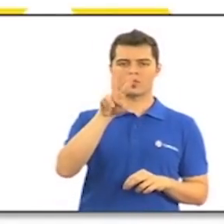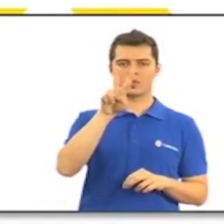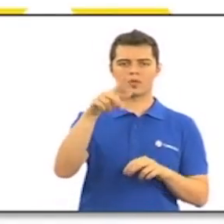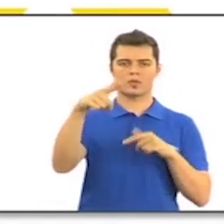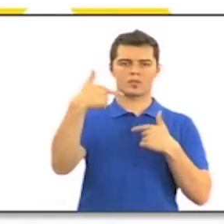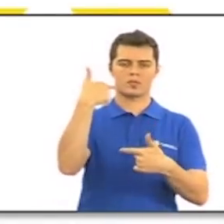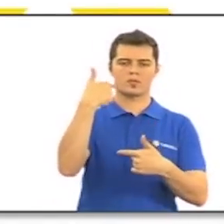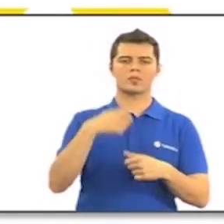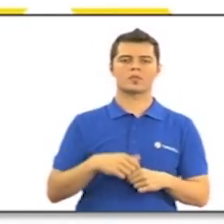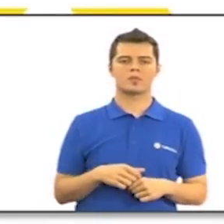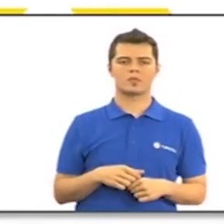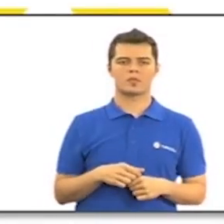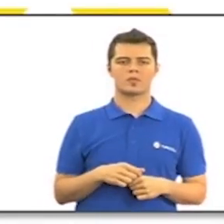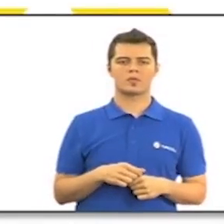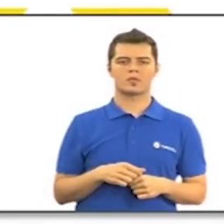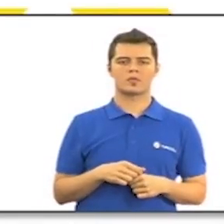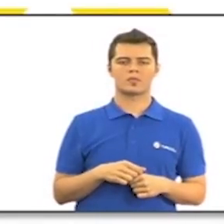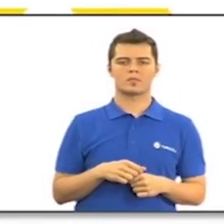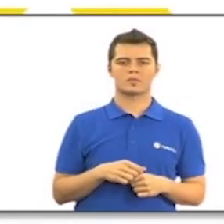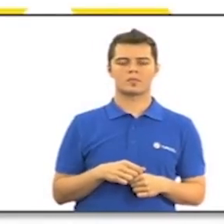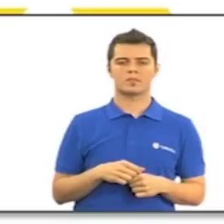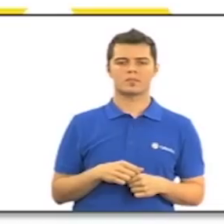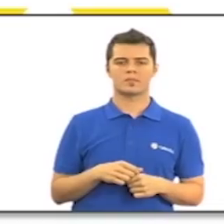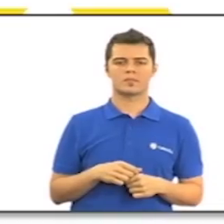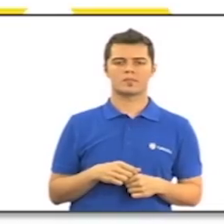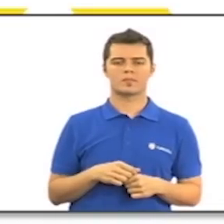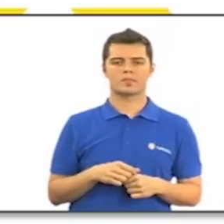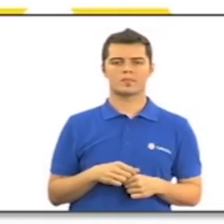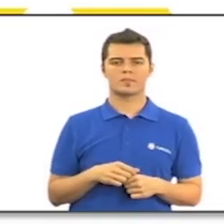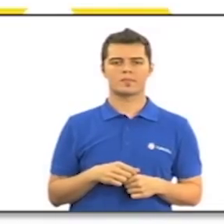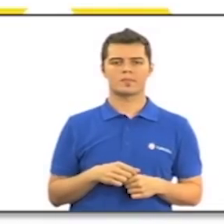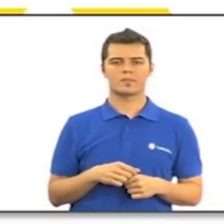www.turkcell.com.tr, Turkcell İletişim Merkezleri ya da 532 Turkcell Müşteri